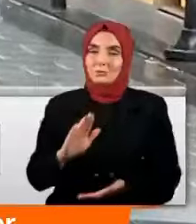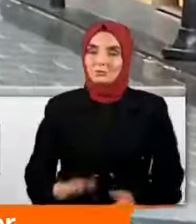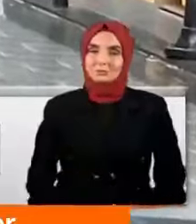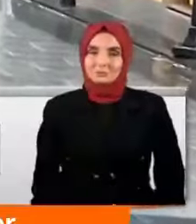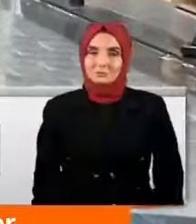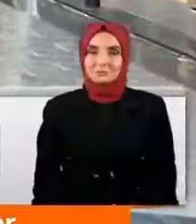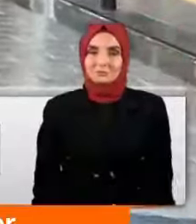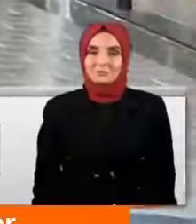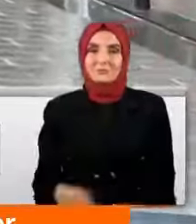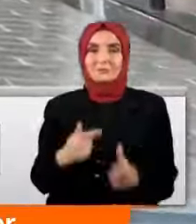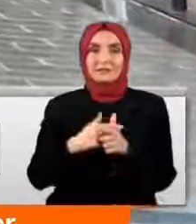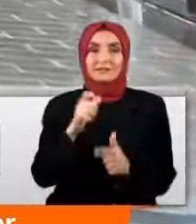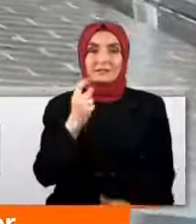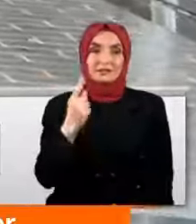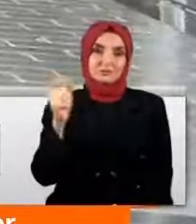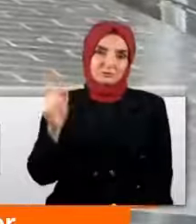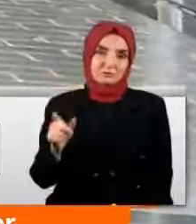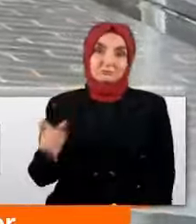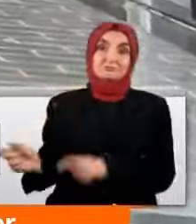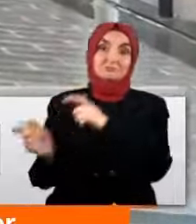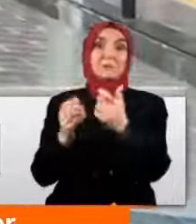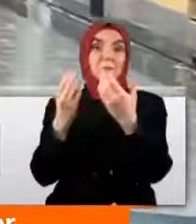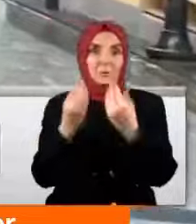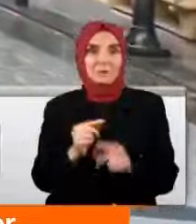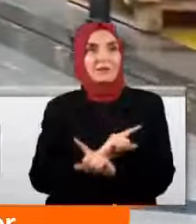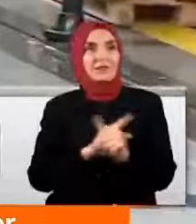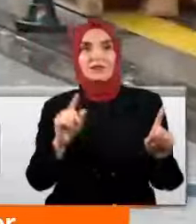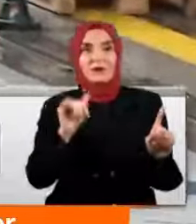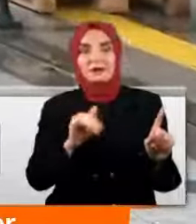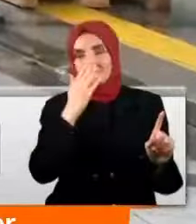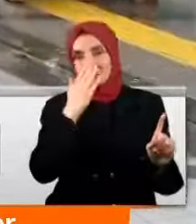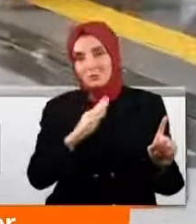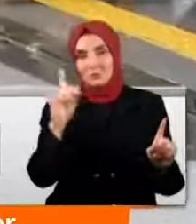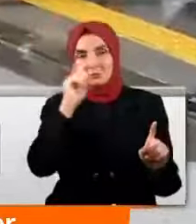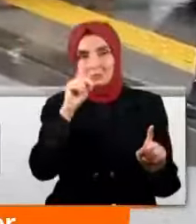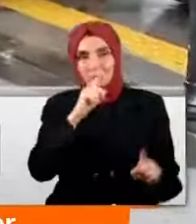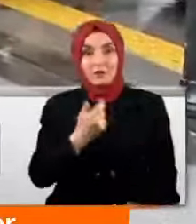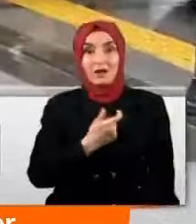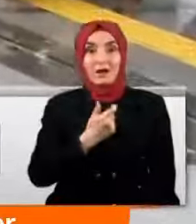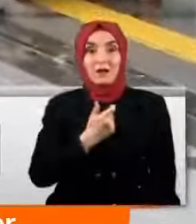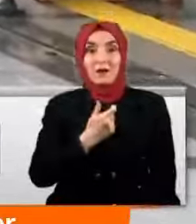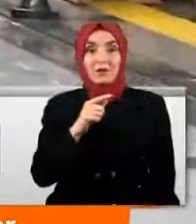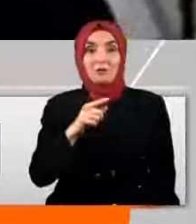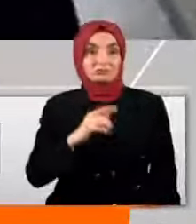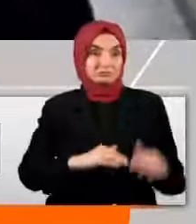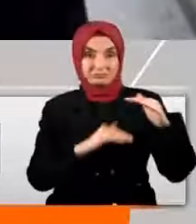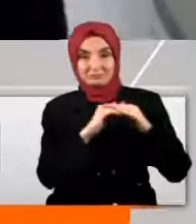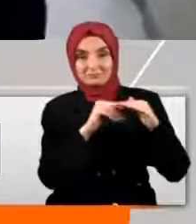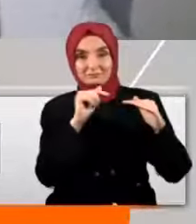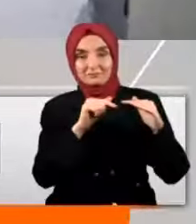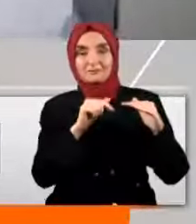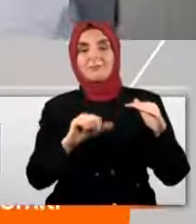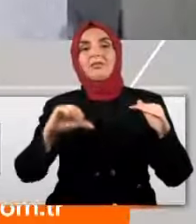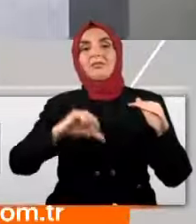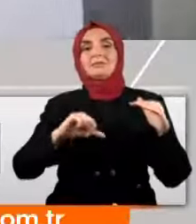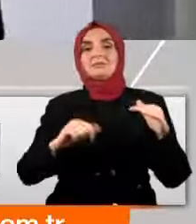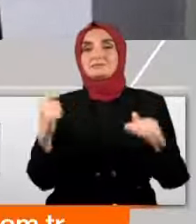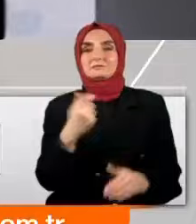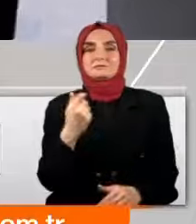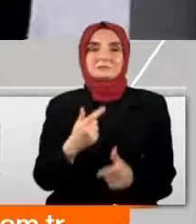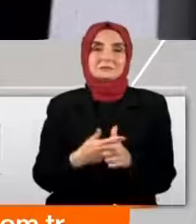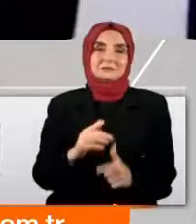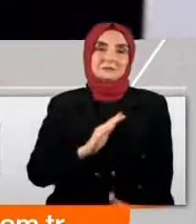Kiracı tahliye olursa itiraz hakkı yok. Çünkü yasal sınırın altında kirası kaldığı için mahkemenin verdiği bu